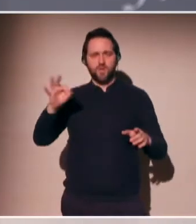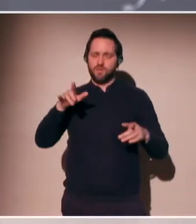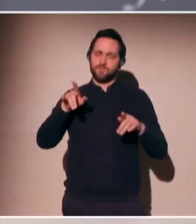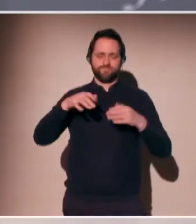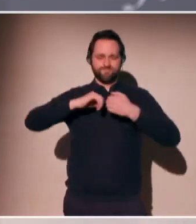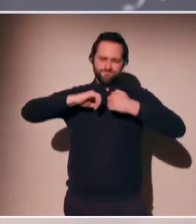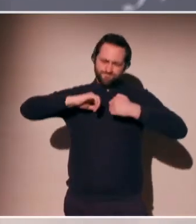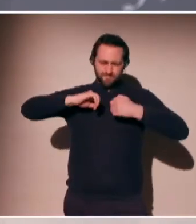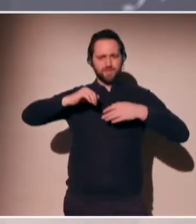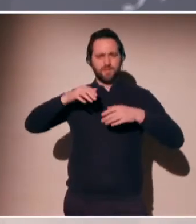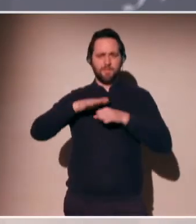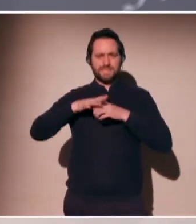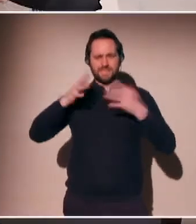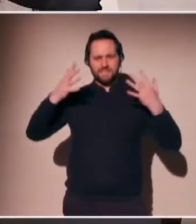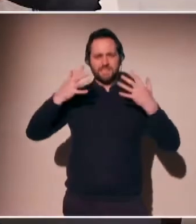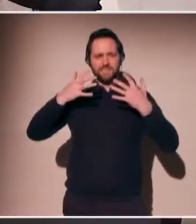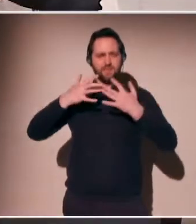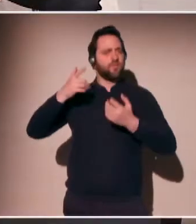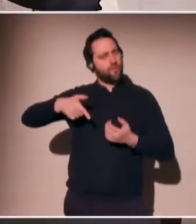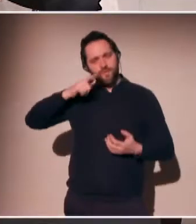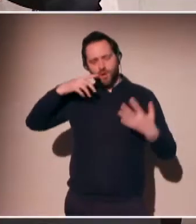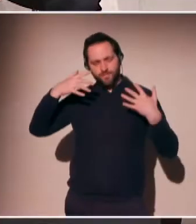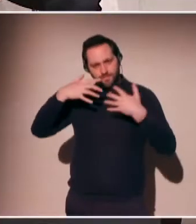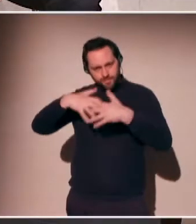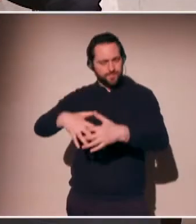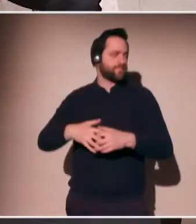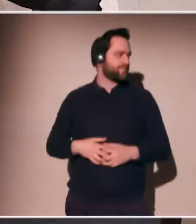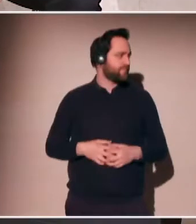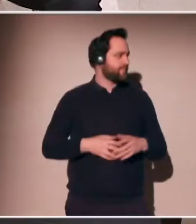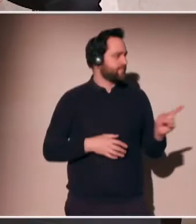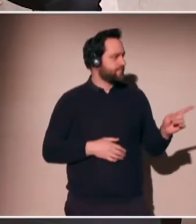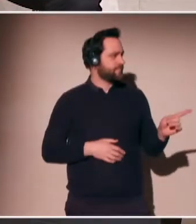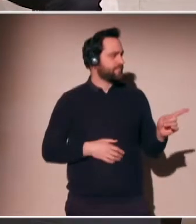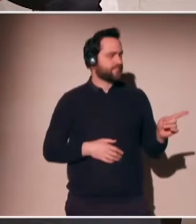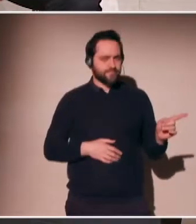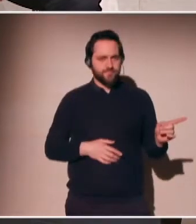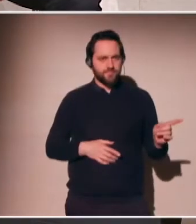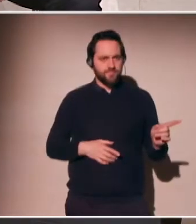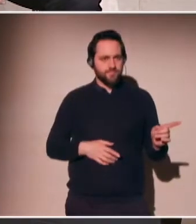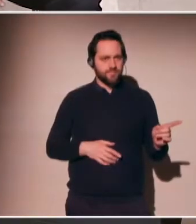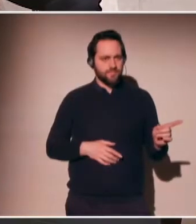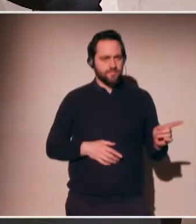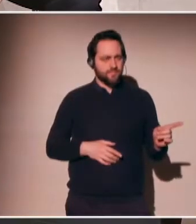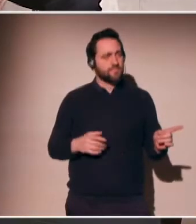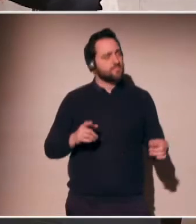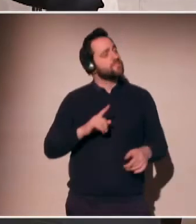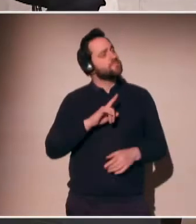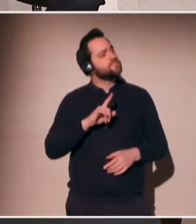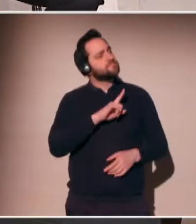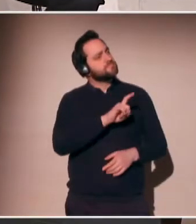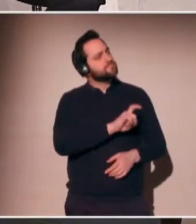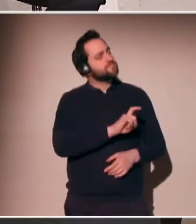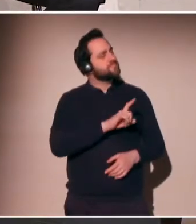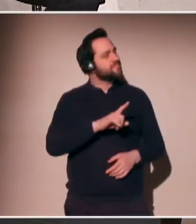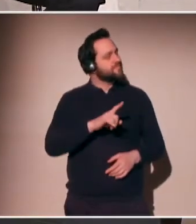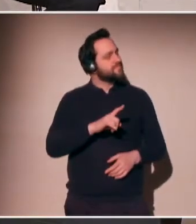effort particulier. Do you have a point of view on the openness of research? Avez-vous un point de vue sur